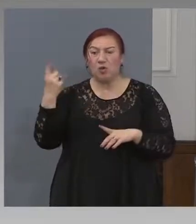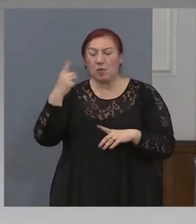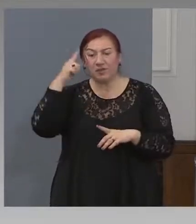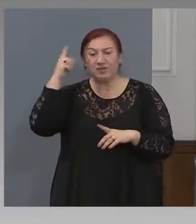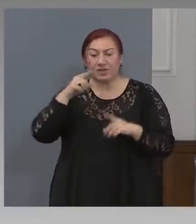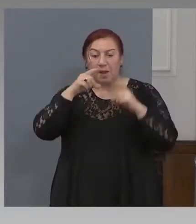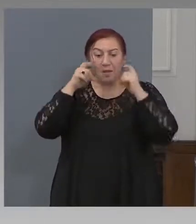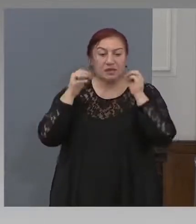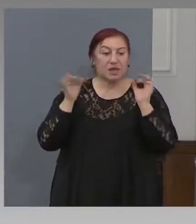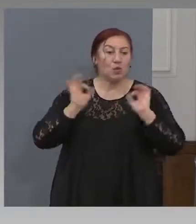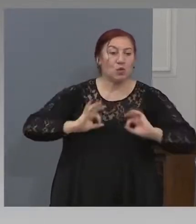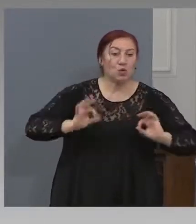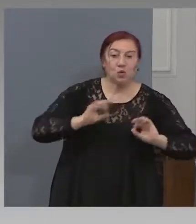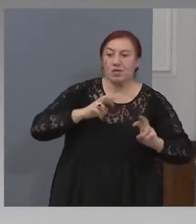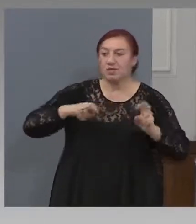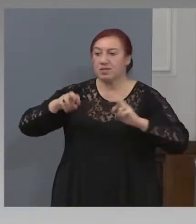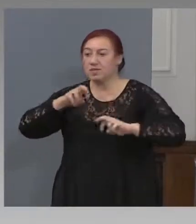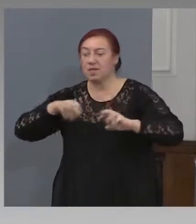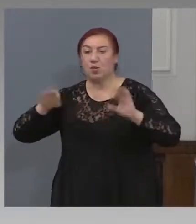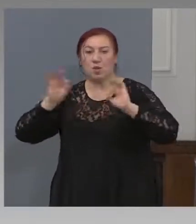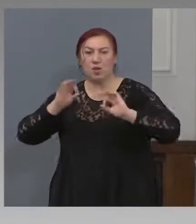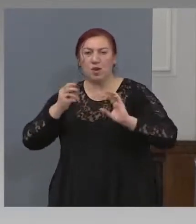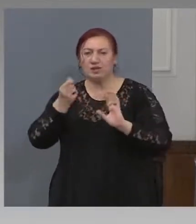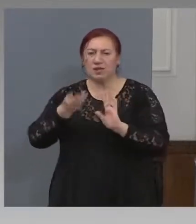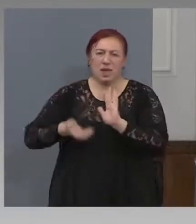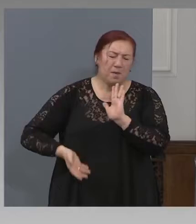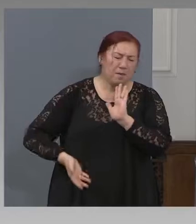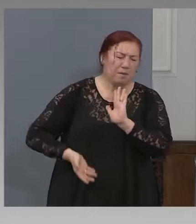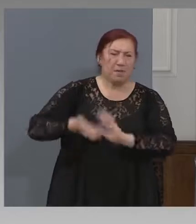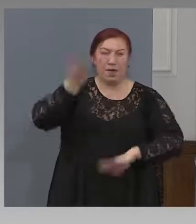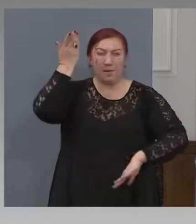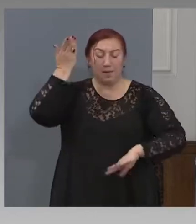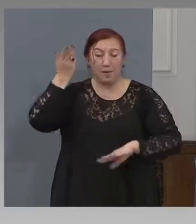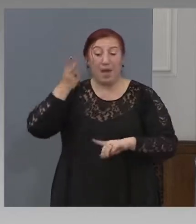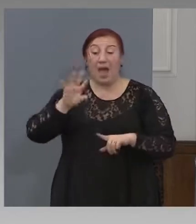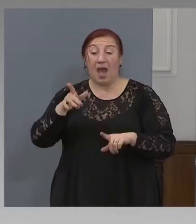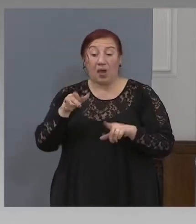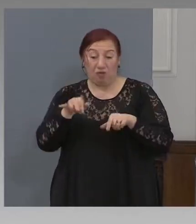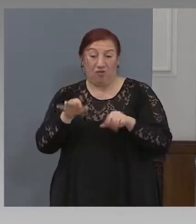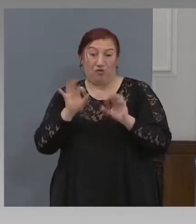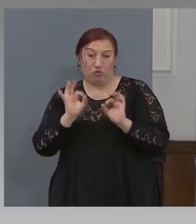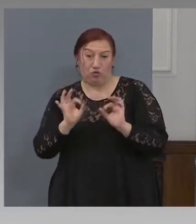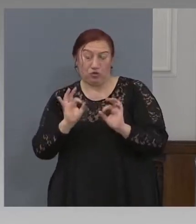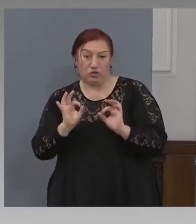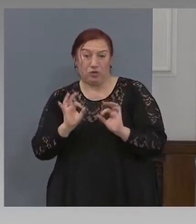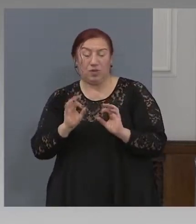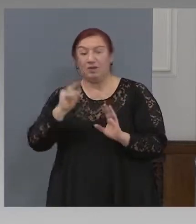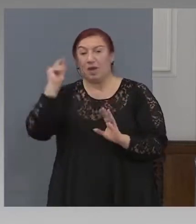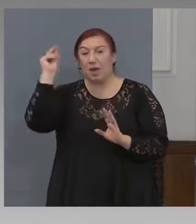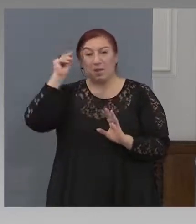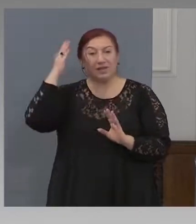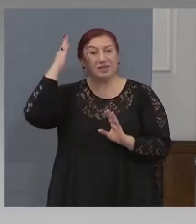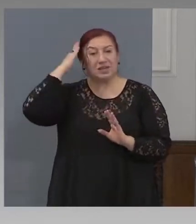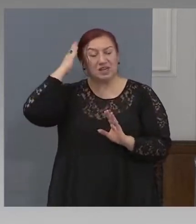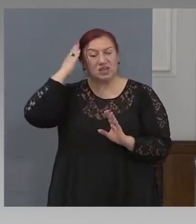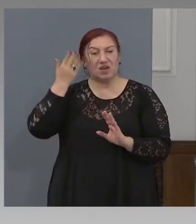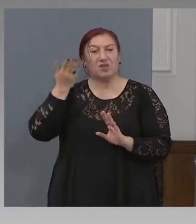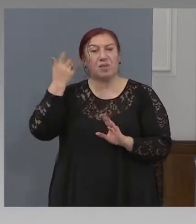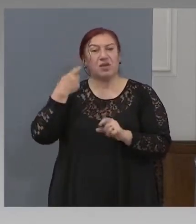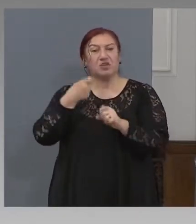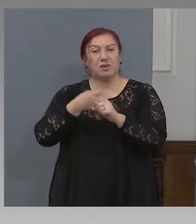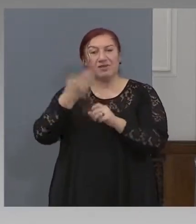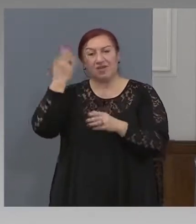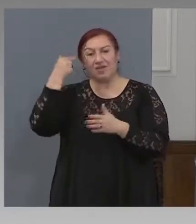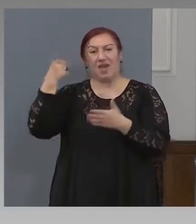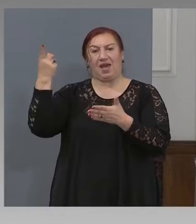маските изчезнаха, цените се вдигнаха до небесата. Ако в този момент българската държава беше направила